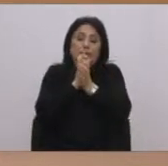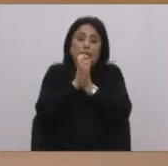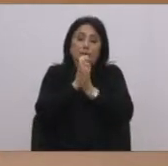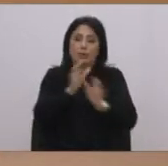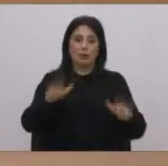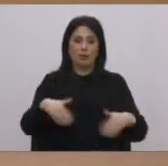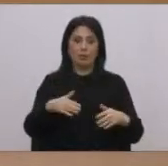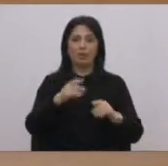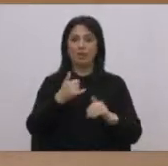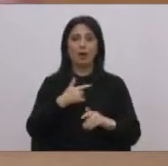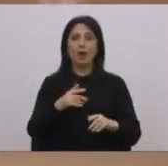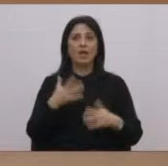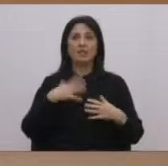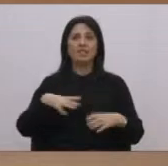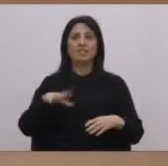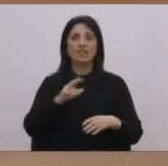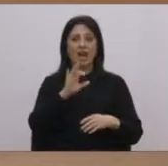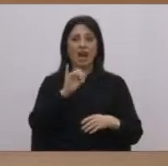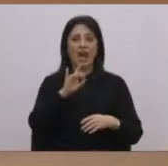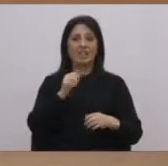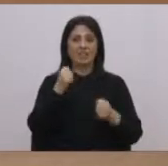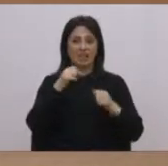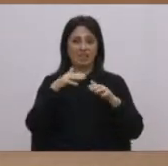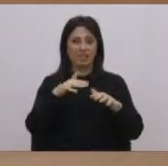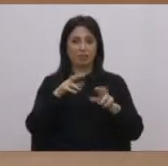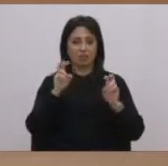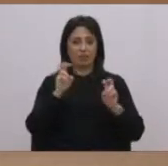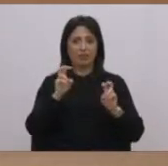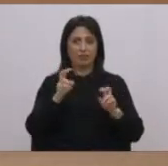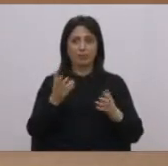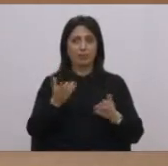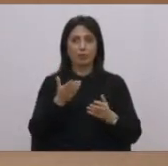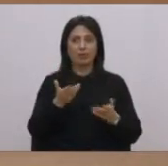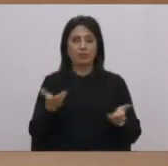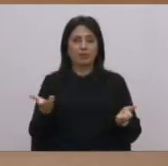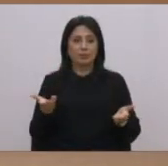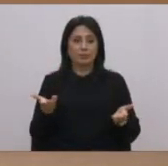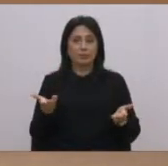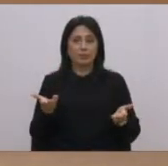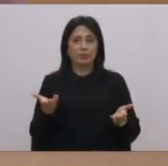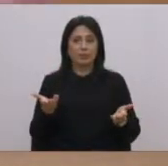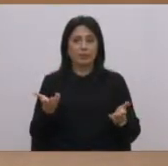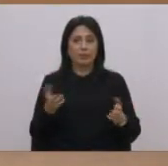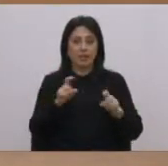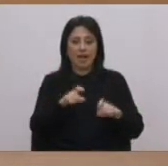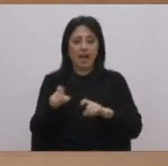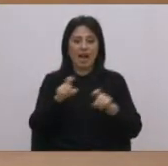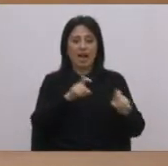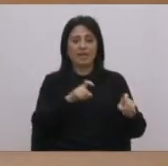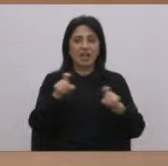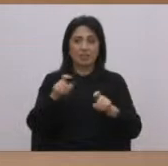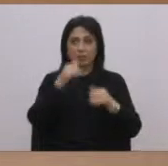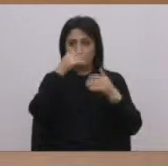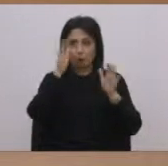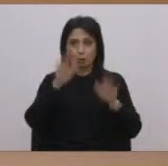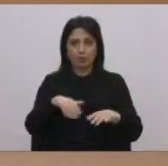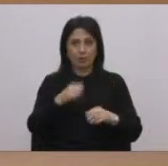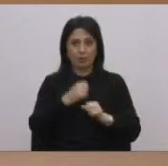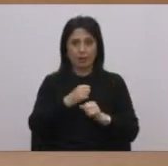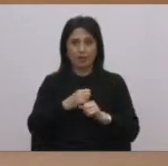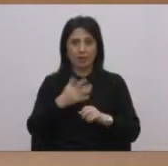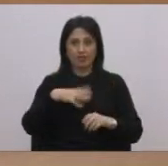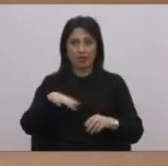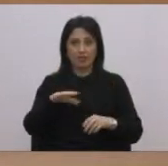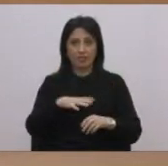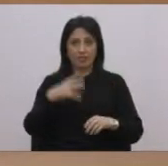არის და საქართველოში ქარსელაძის საცობები შეიძლება დავარკვათ, რომელმაც აი უბრალოდ გადაადგილება შეუძლებელი გახადა ამ